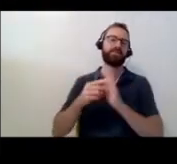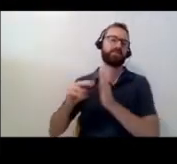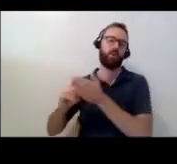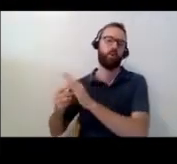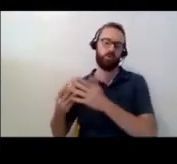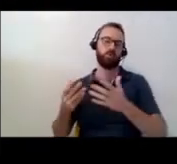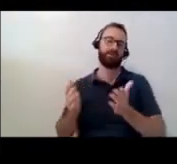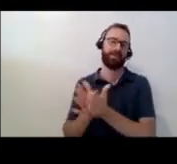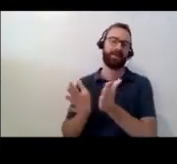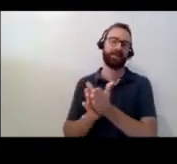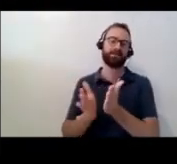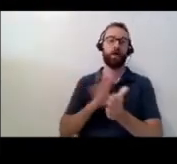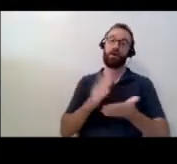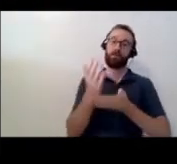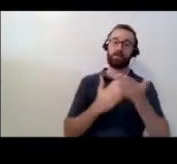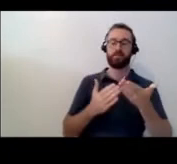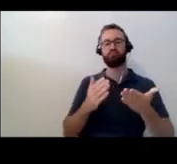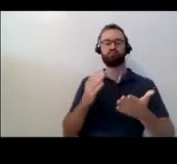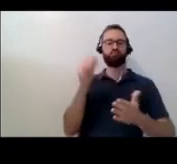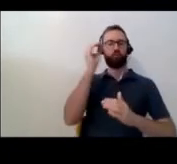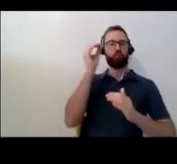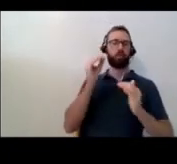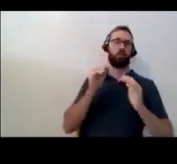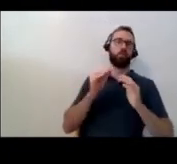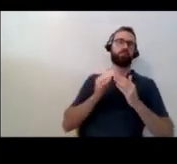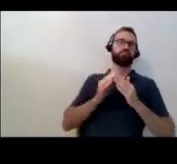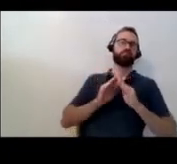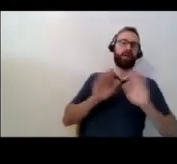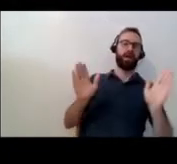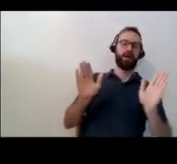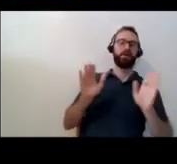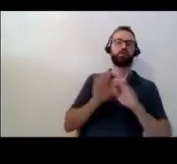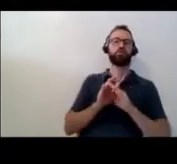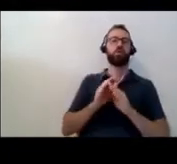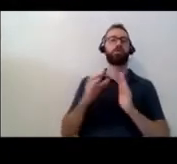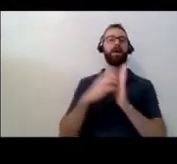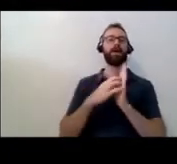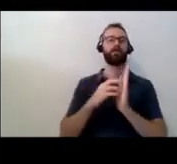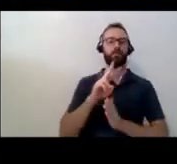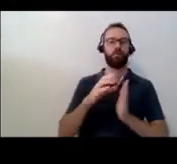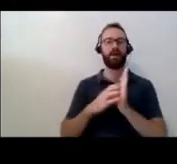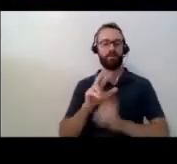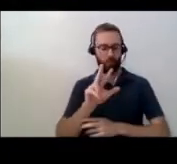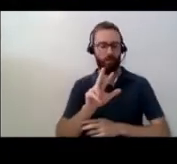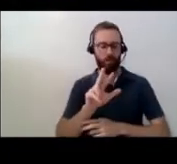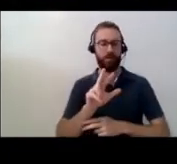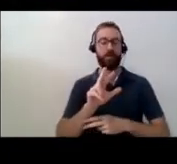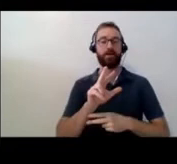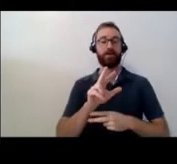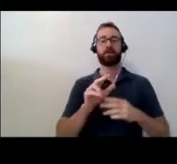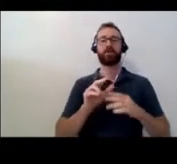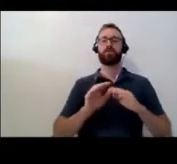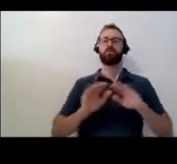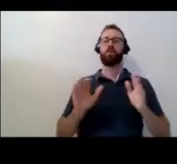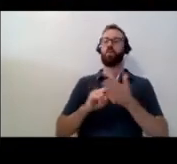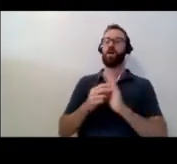subjective, qu'on voit au paragraphe 2 et 3. Donc, subjective qui appelle à la notion de détresse comme